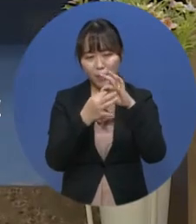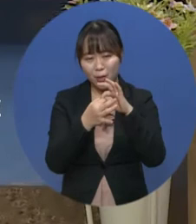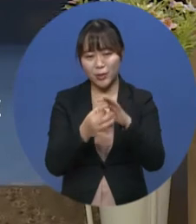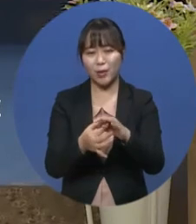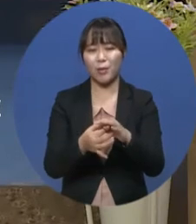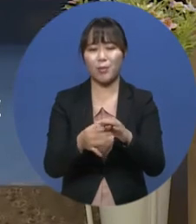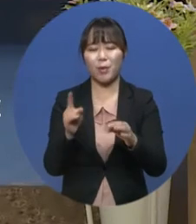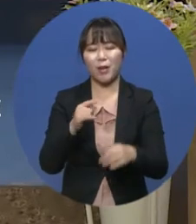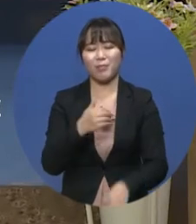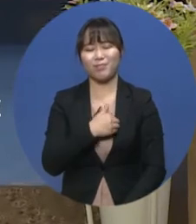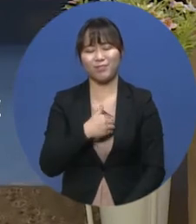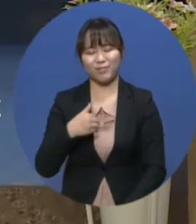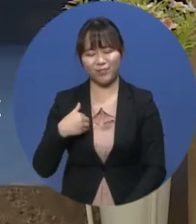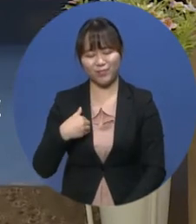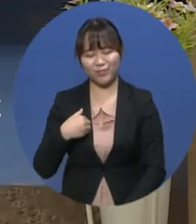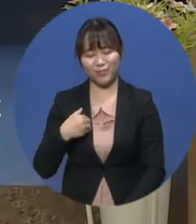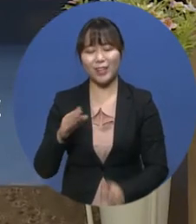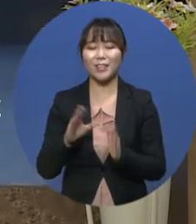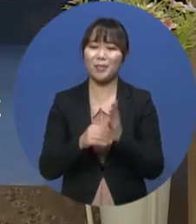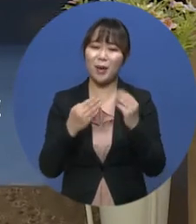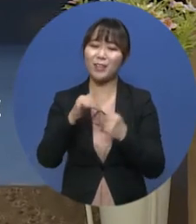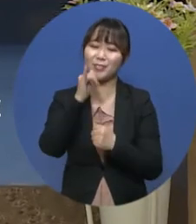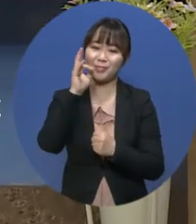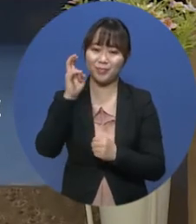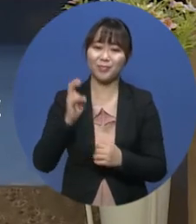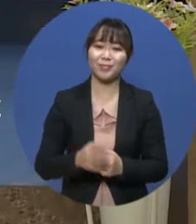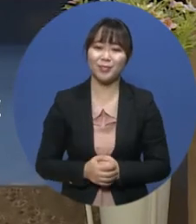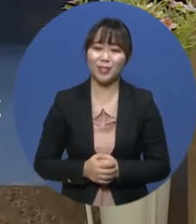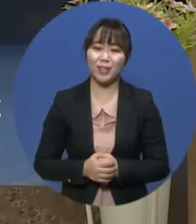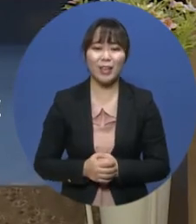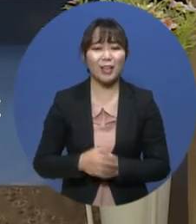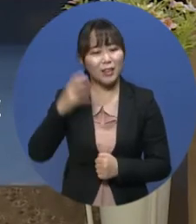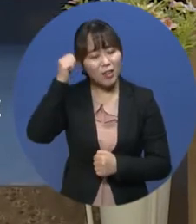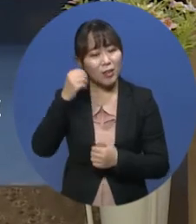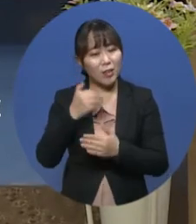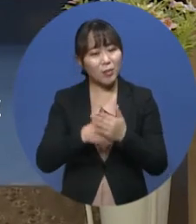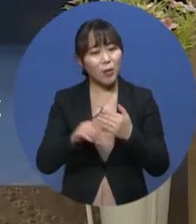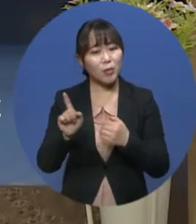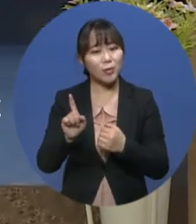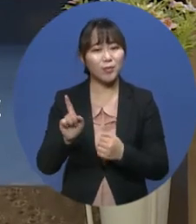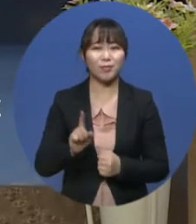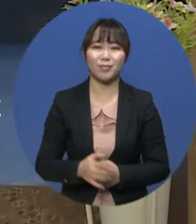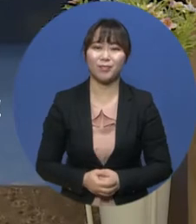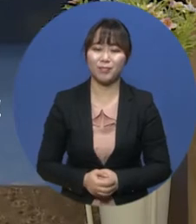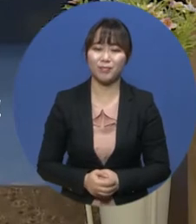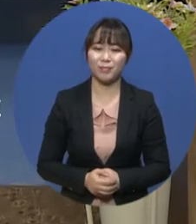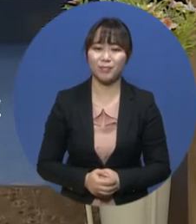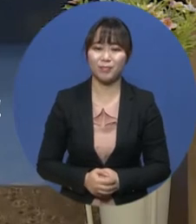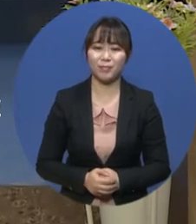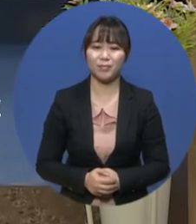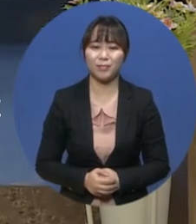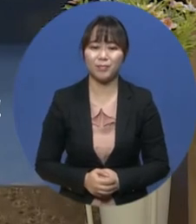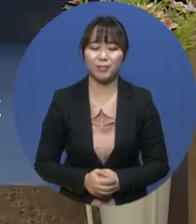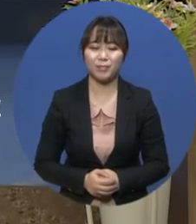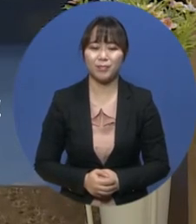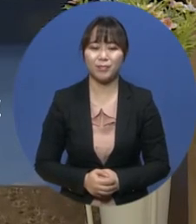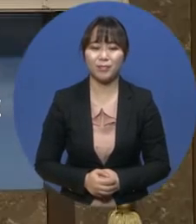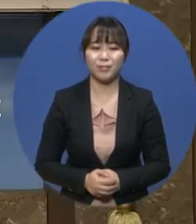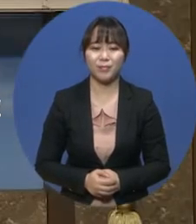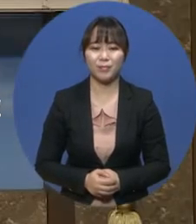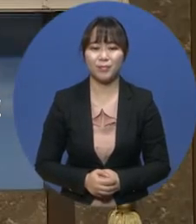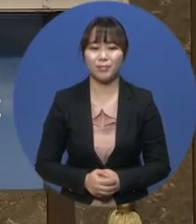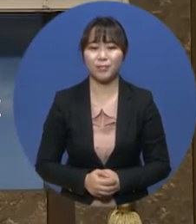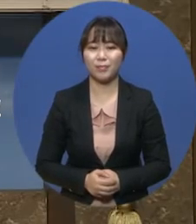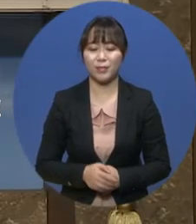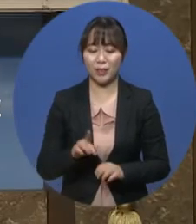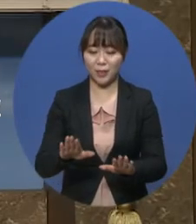뿌듯한 순간도 많으실 거 같거든요 또 기억에 남는 어떤 일화들이 있으신가요 어 머 어